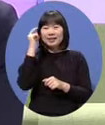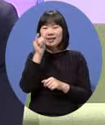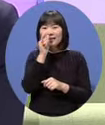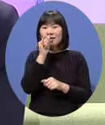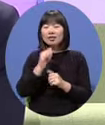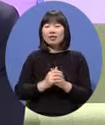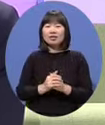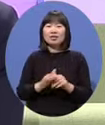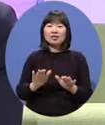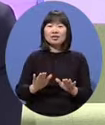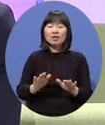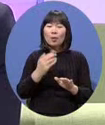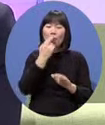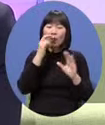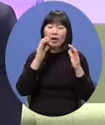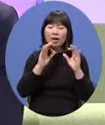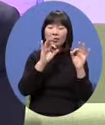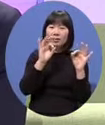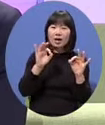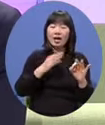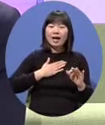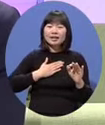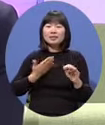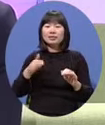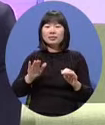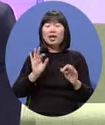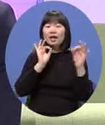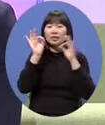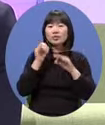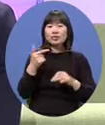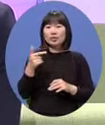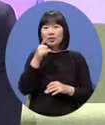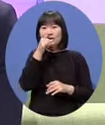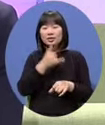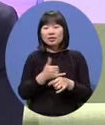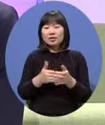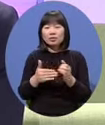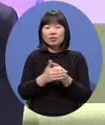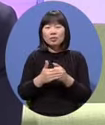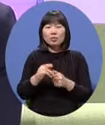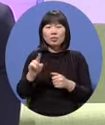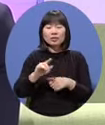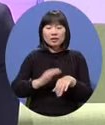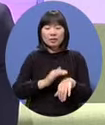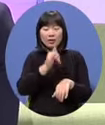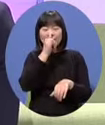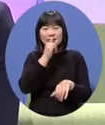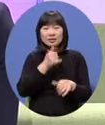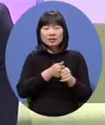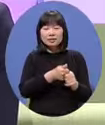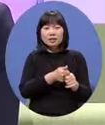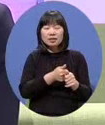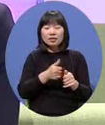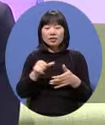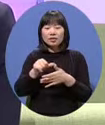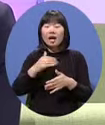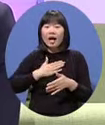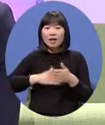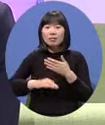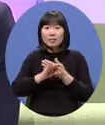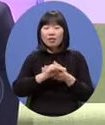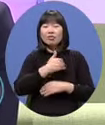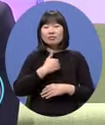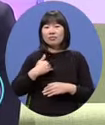하시는데 사실은 유아들은 알지만 실수하는 경우가 많습니다. 그래서 무엇을 잘못했는지 현구가 알면